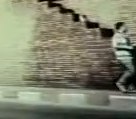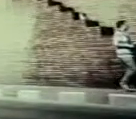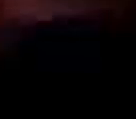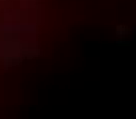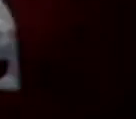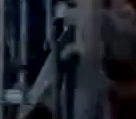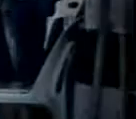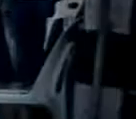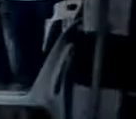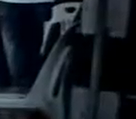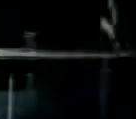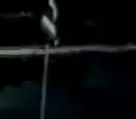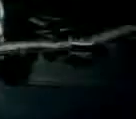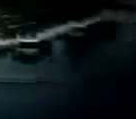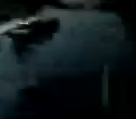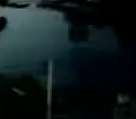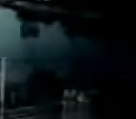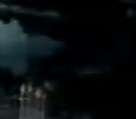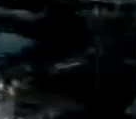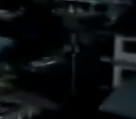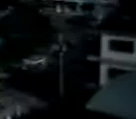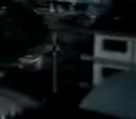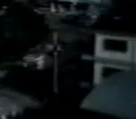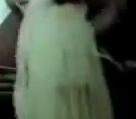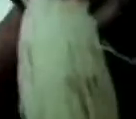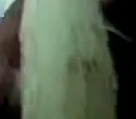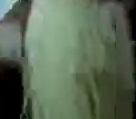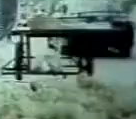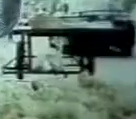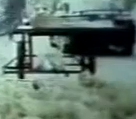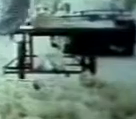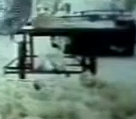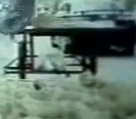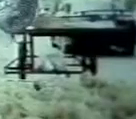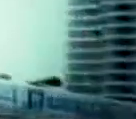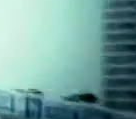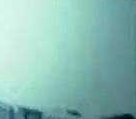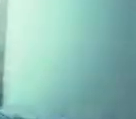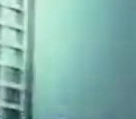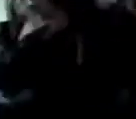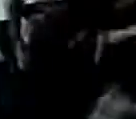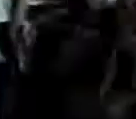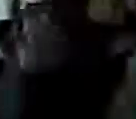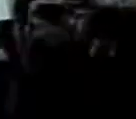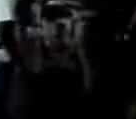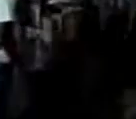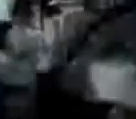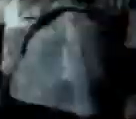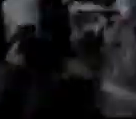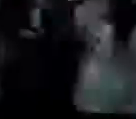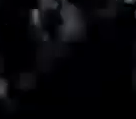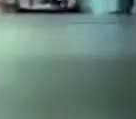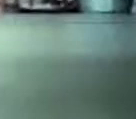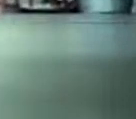ษาการหาเลี้ยงชีพหรือแม้แต่สังคมที่สุขสบายจึงทำให้ในแต่ละปีมีคนจำนวนมากเดินทางอพยพมาอาศั